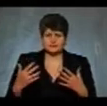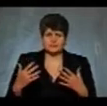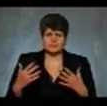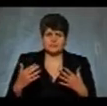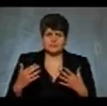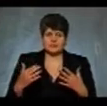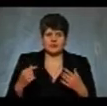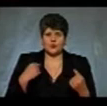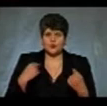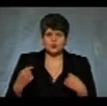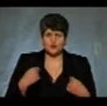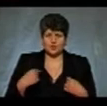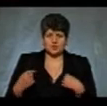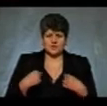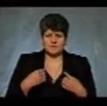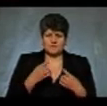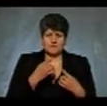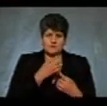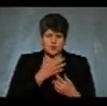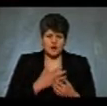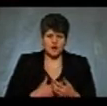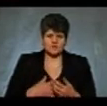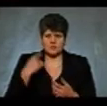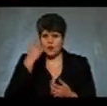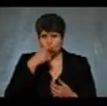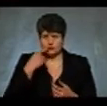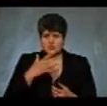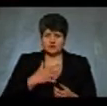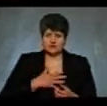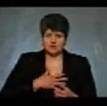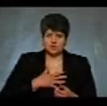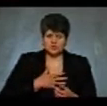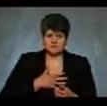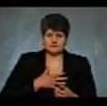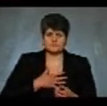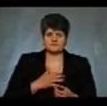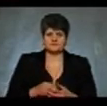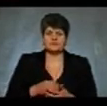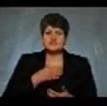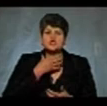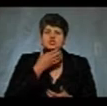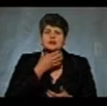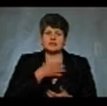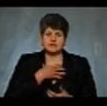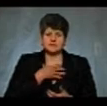множинні оскольчаті поранення обличчя, грудної клітки, шиї.